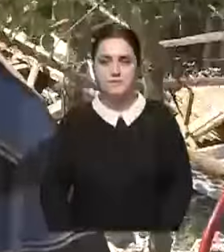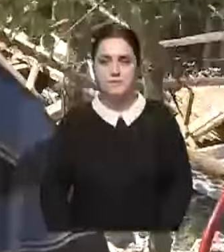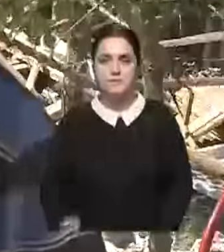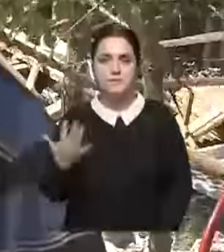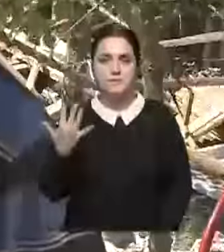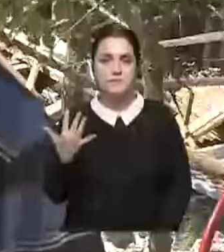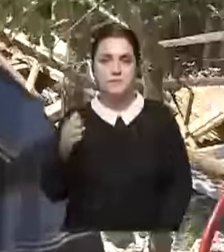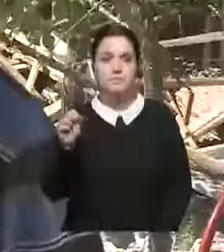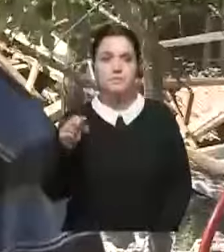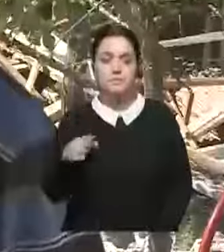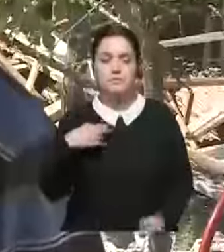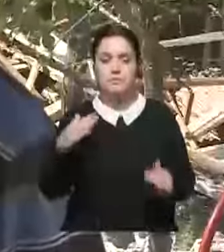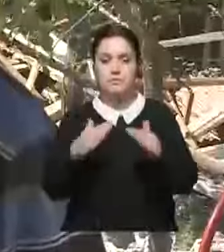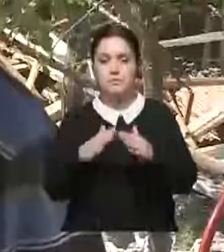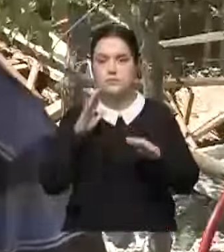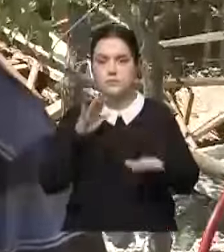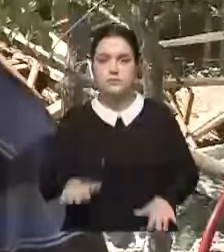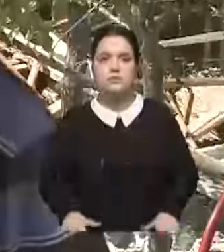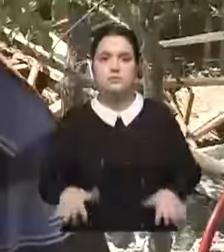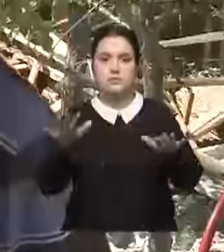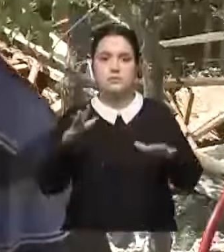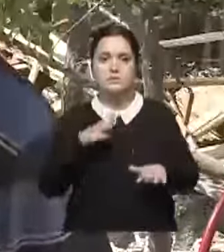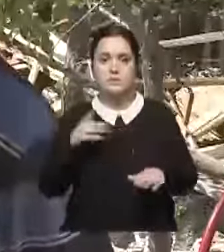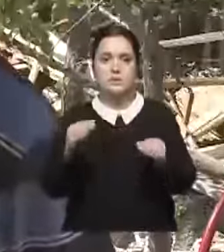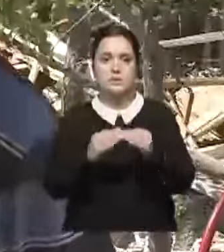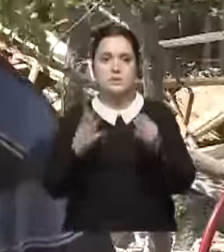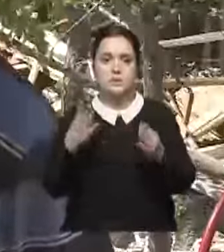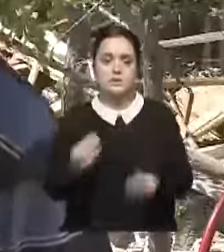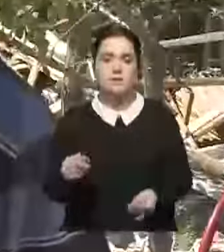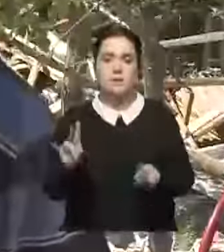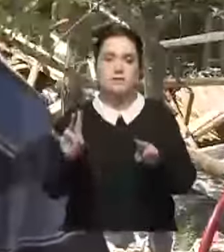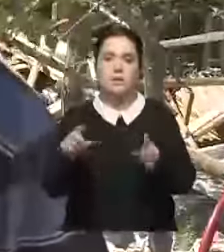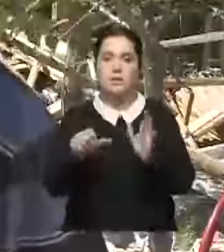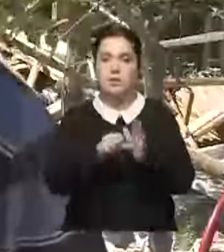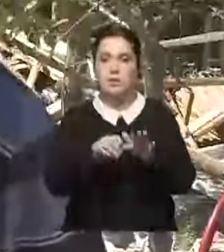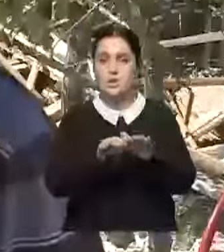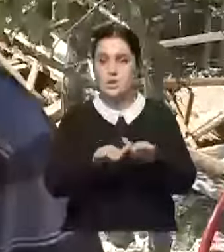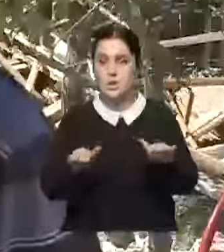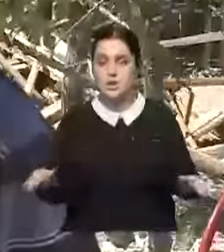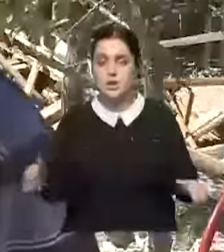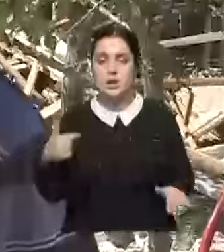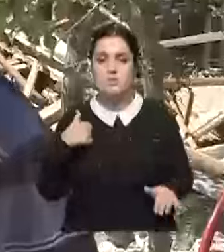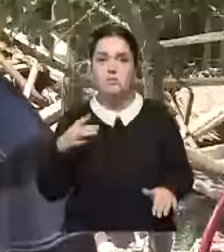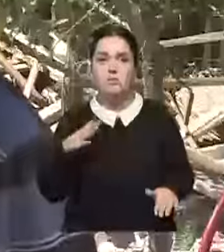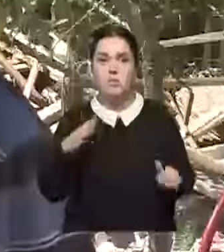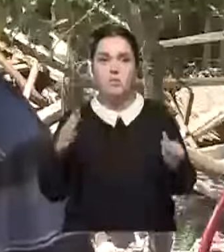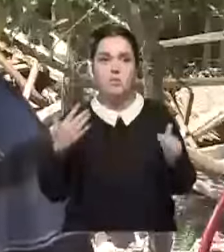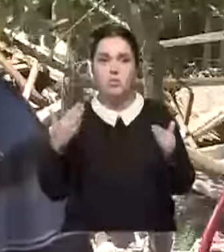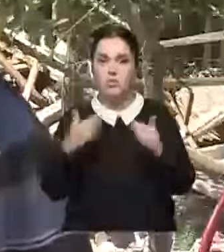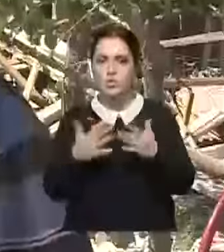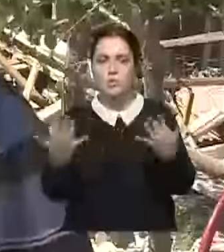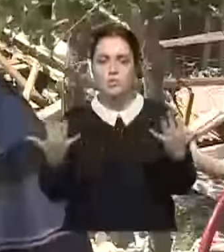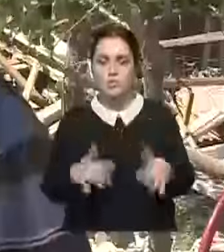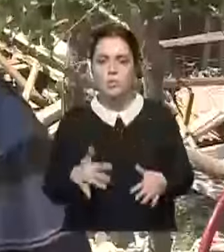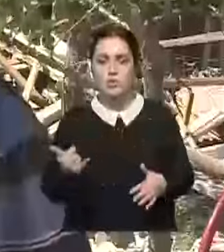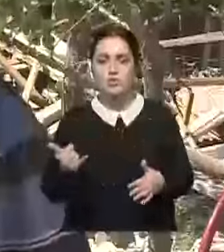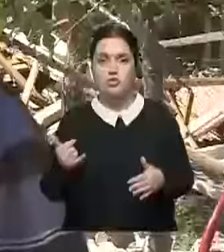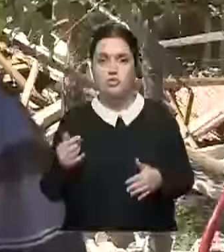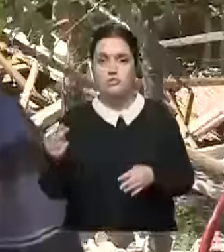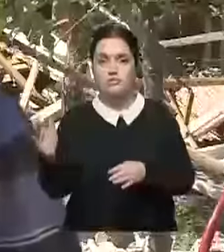5 апреля наш дом подтопило. Вода здесь стояла 10 дней. У нас 6 детей. Мы практически остались на улице. Теперь вот